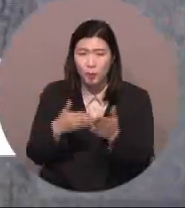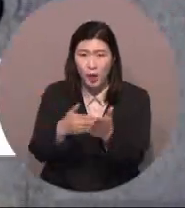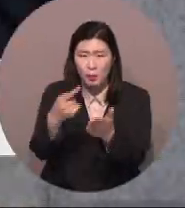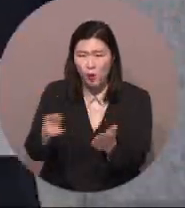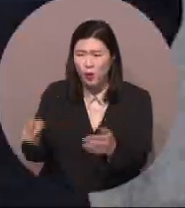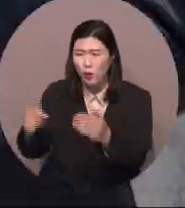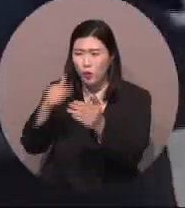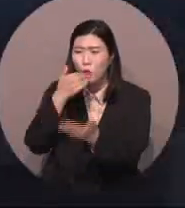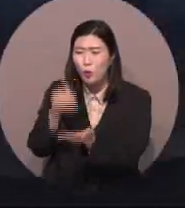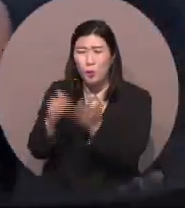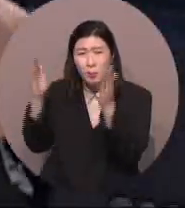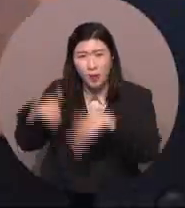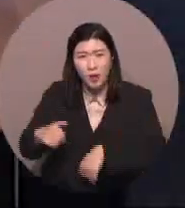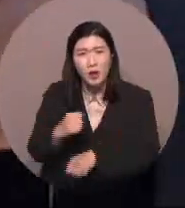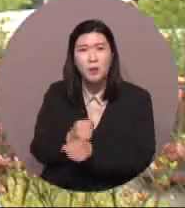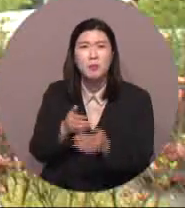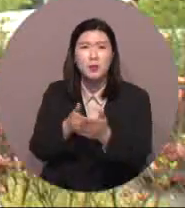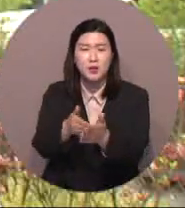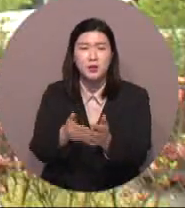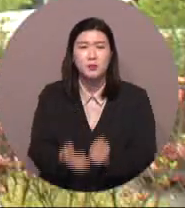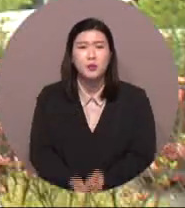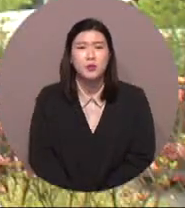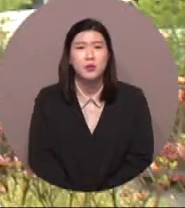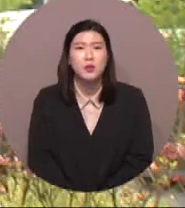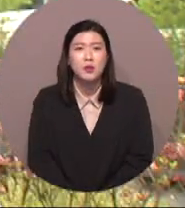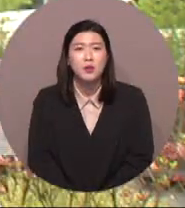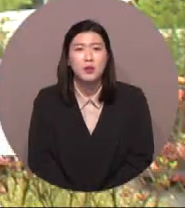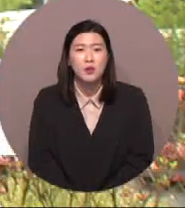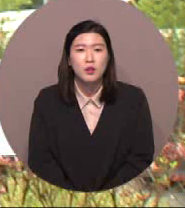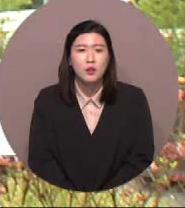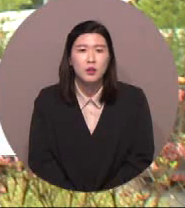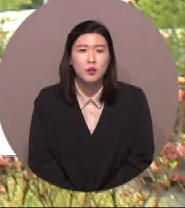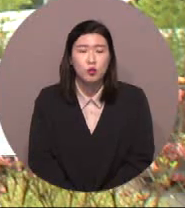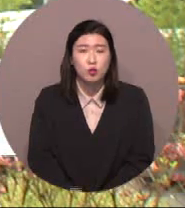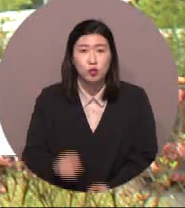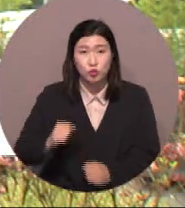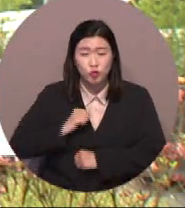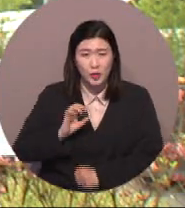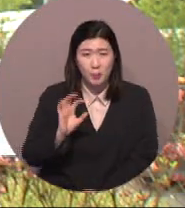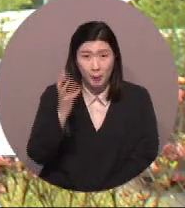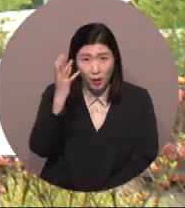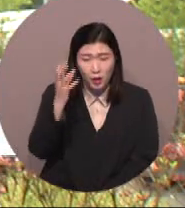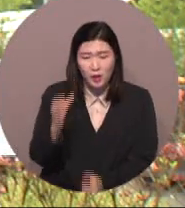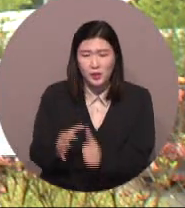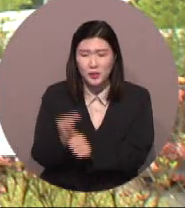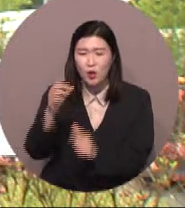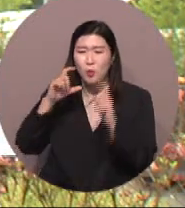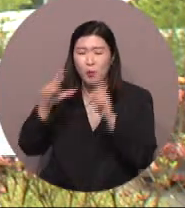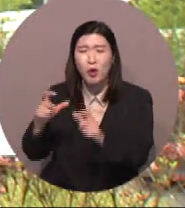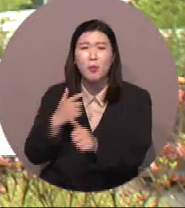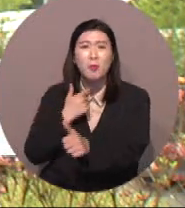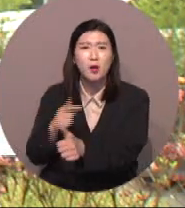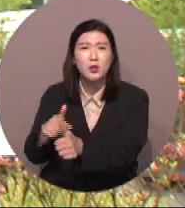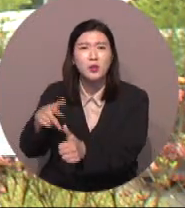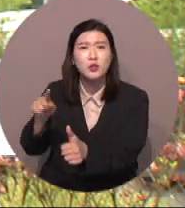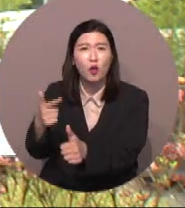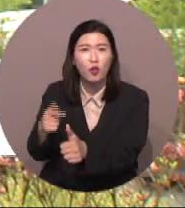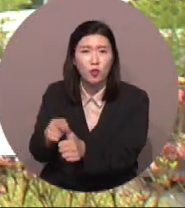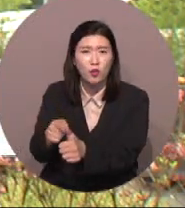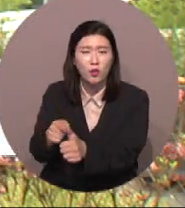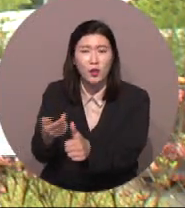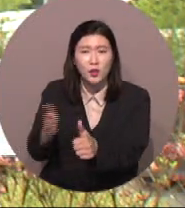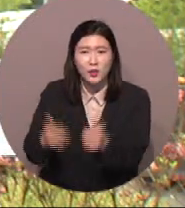서한을 전달했습니다 그러다 반란이 주범이 고 사용 손까지 받은 사람이 2 여기